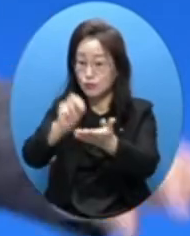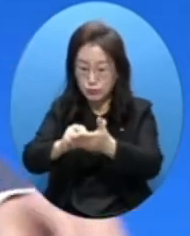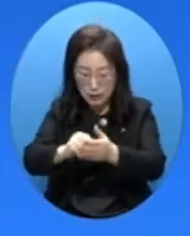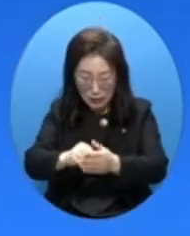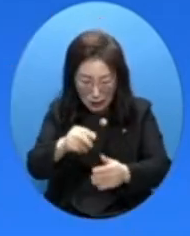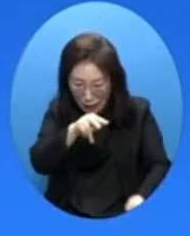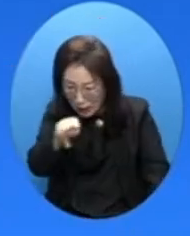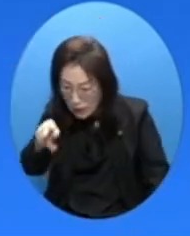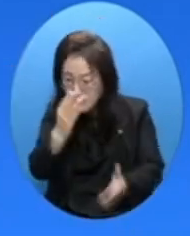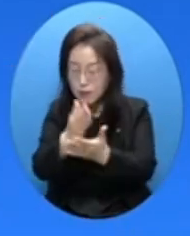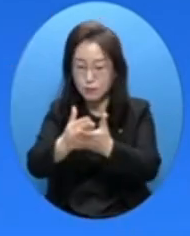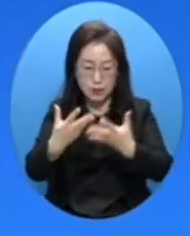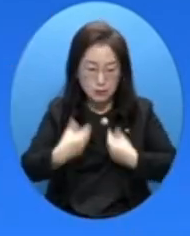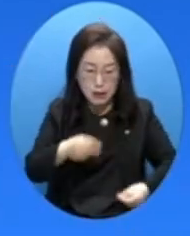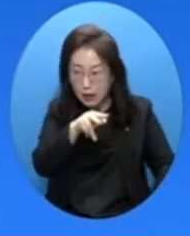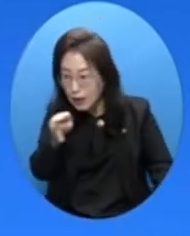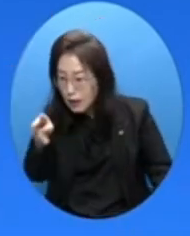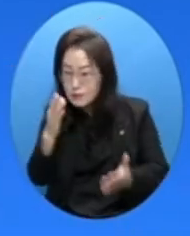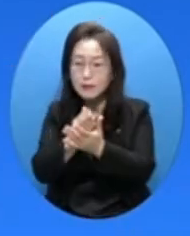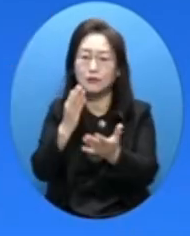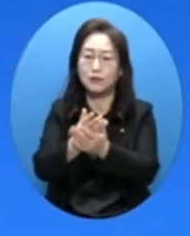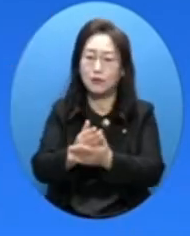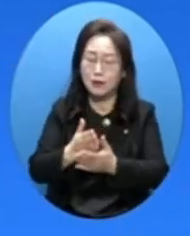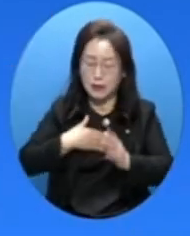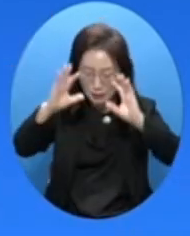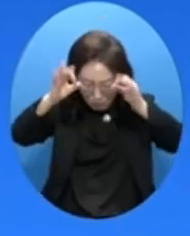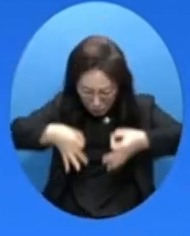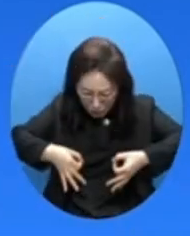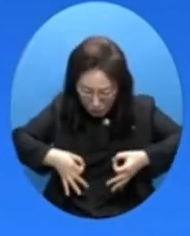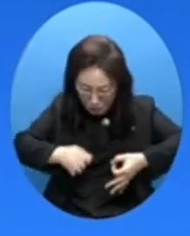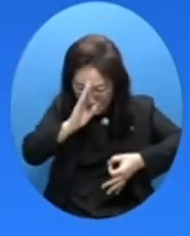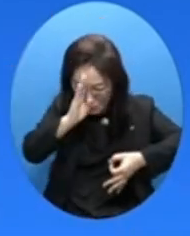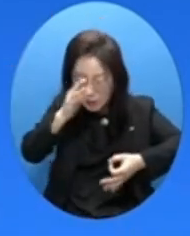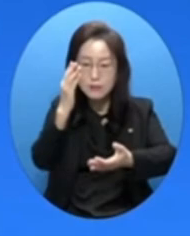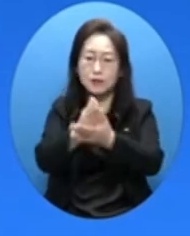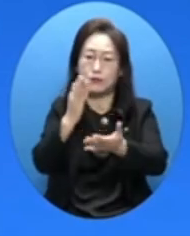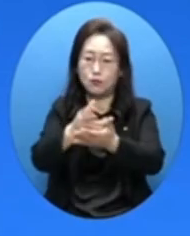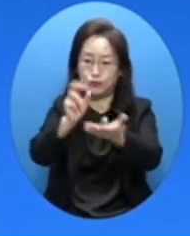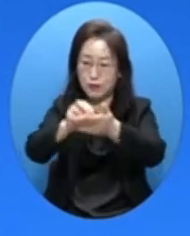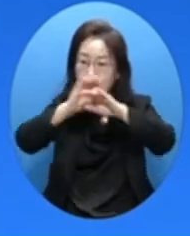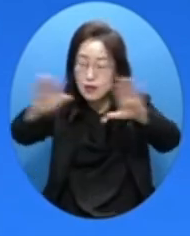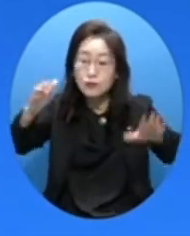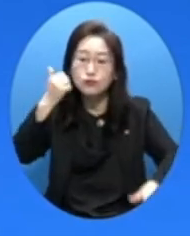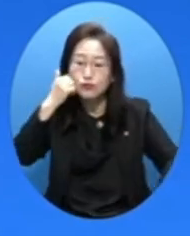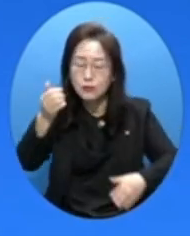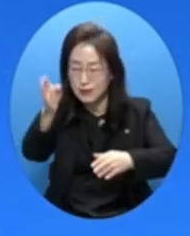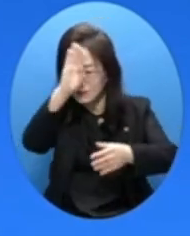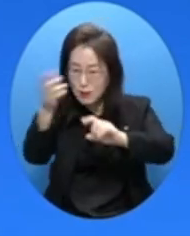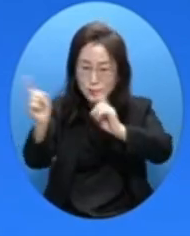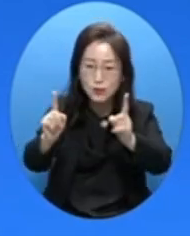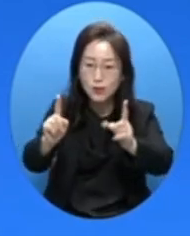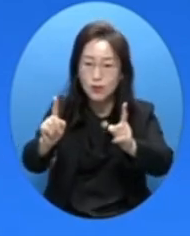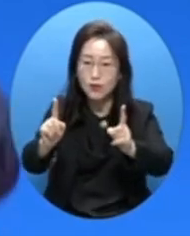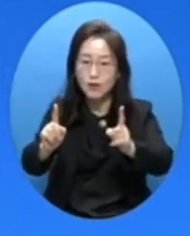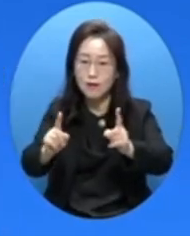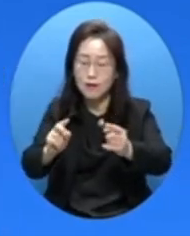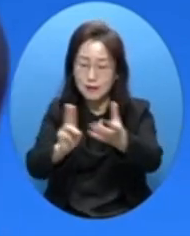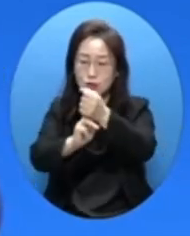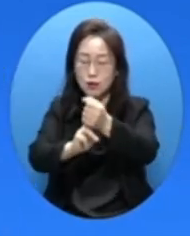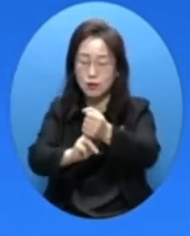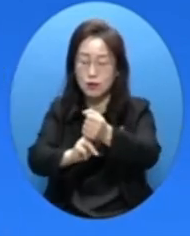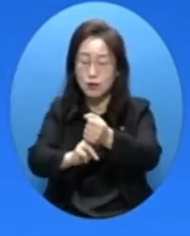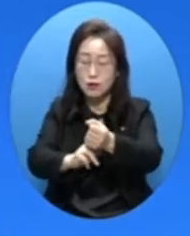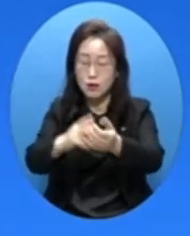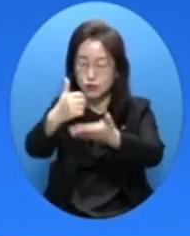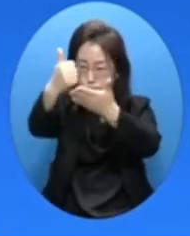바라보지 말고 절망을 바라보지 말고 내 몸의 질병을 바라보지 말고 문제 해결자 되시고 치료자 되시고 기적을 행하시는 주님을